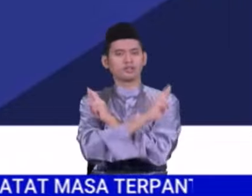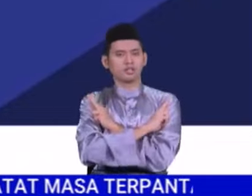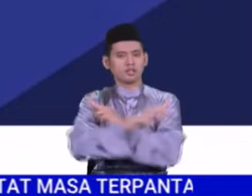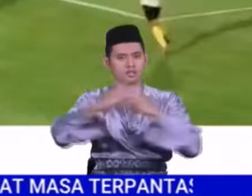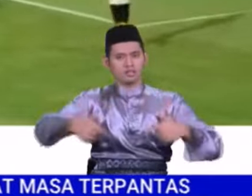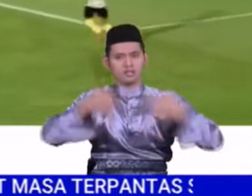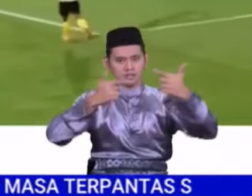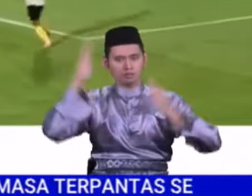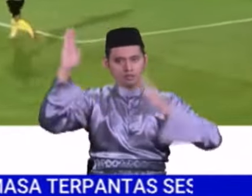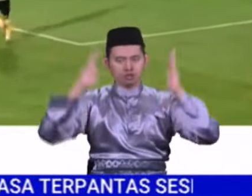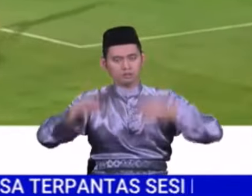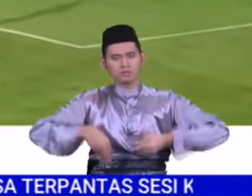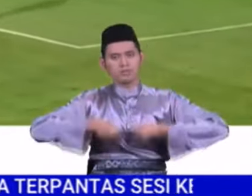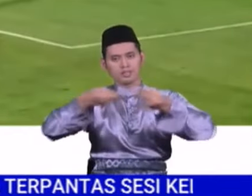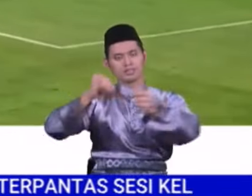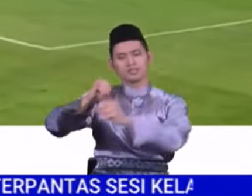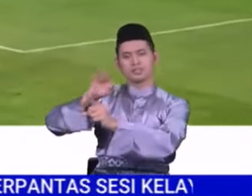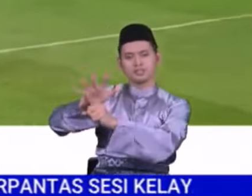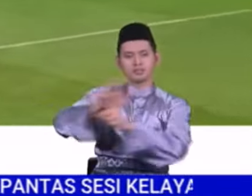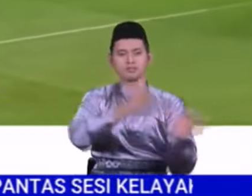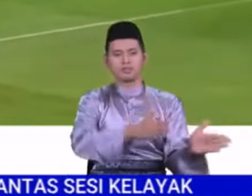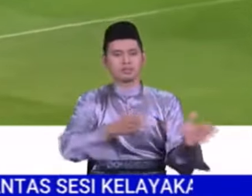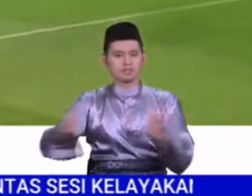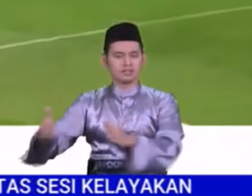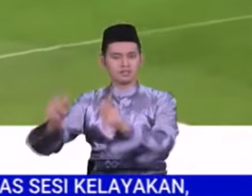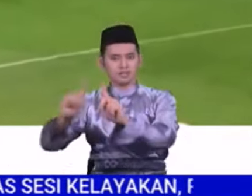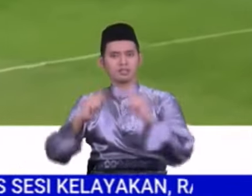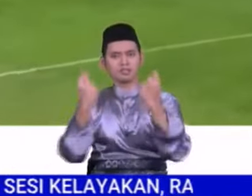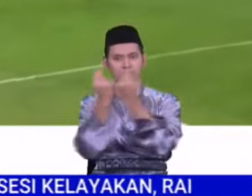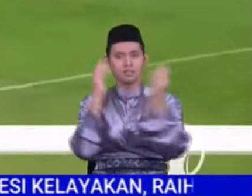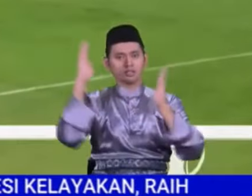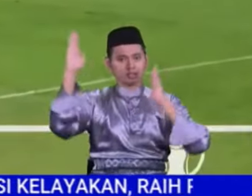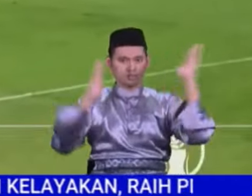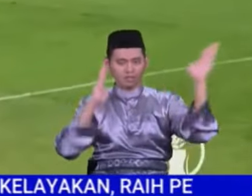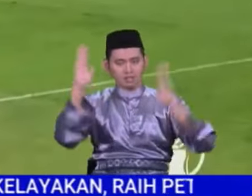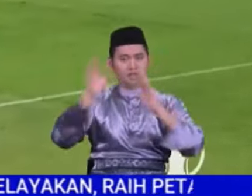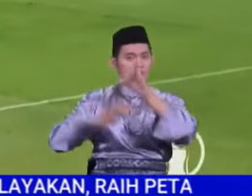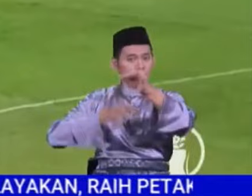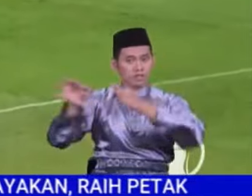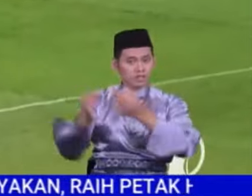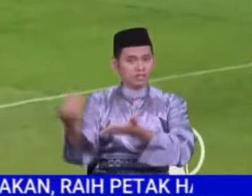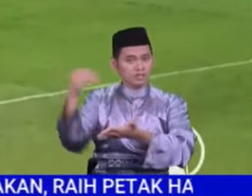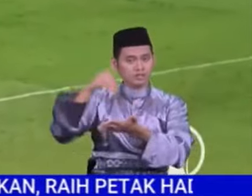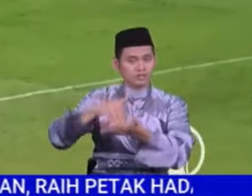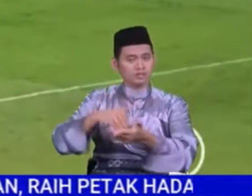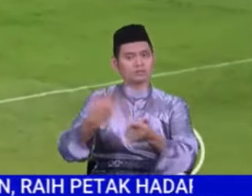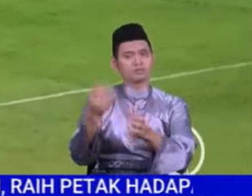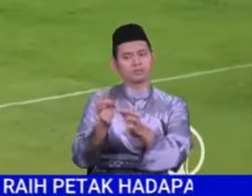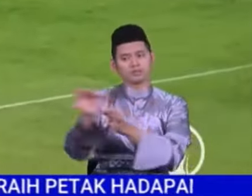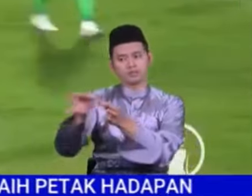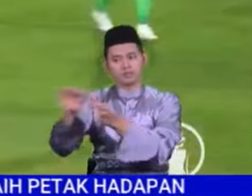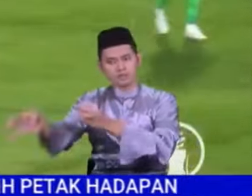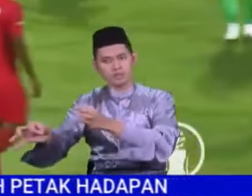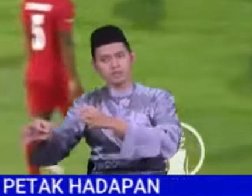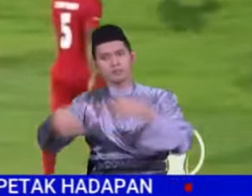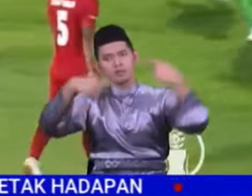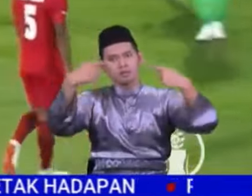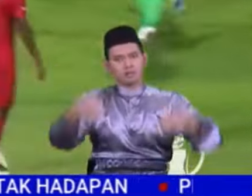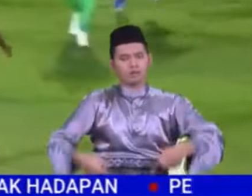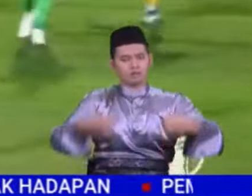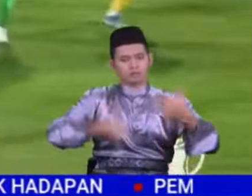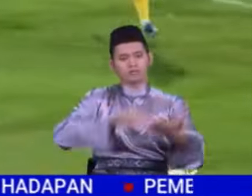yang sekaligus akan memberi kesan terhadap rancangan disukai pelaksaan the last words setiap penundaan perlawanan turut menelan cost yang tinggi